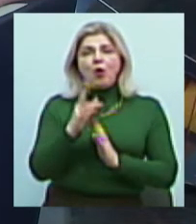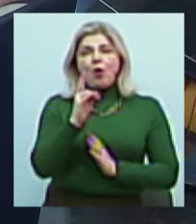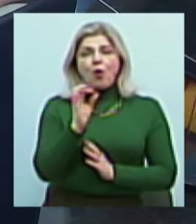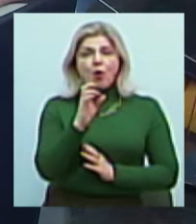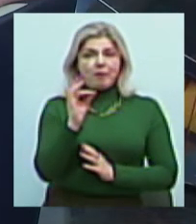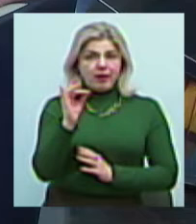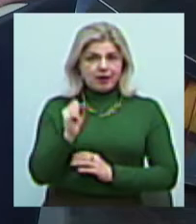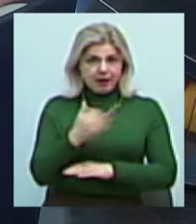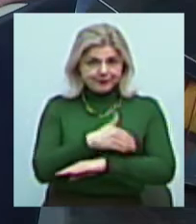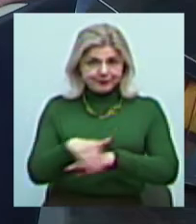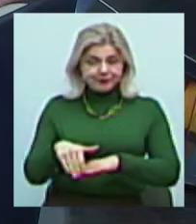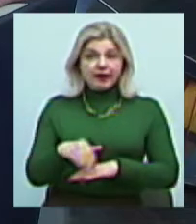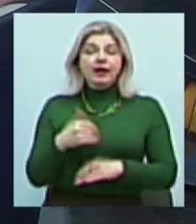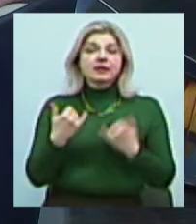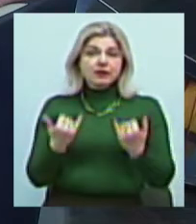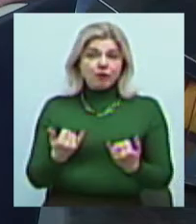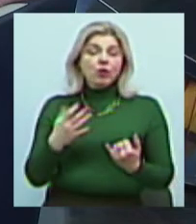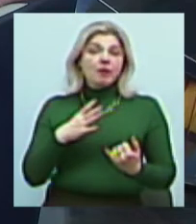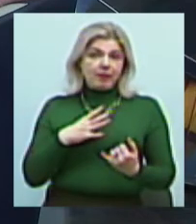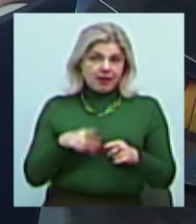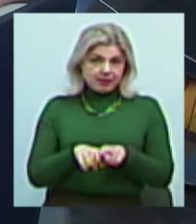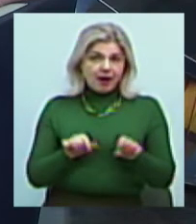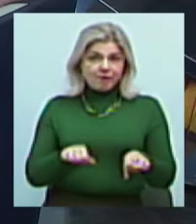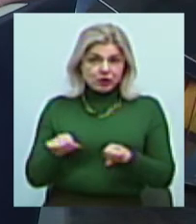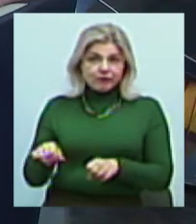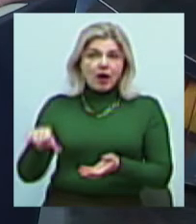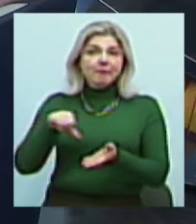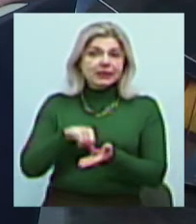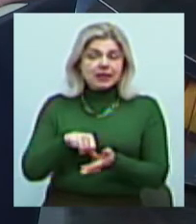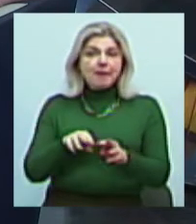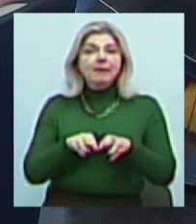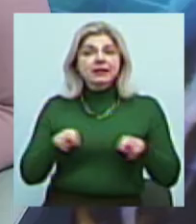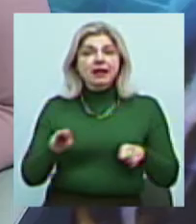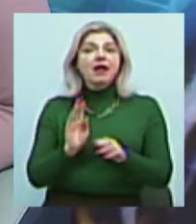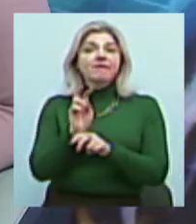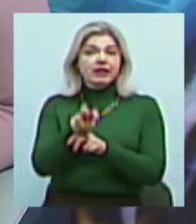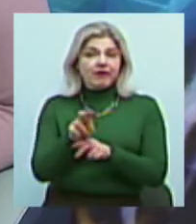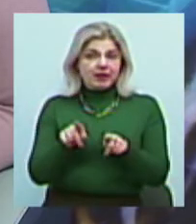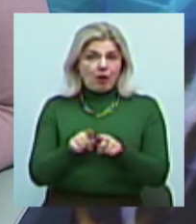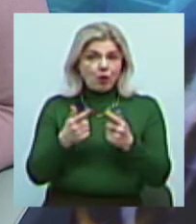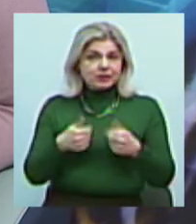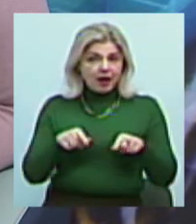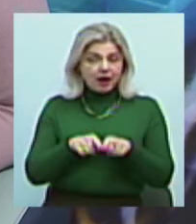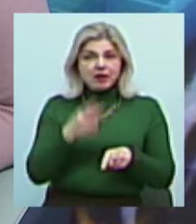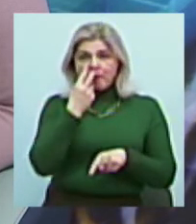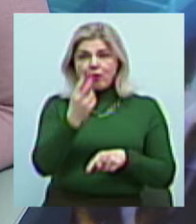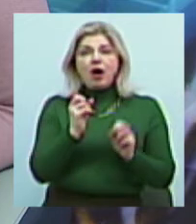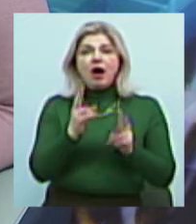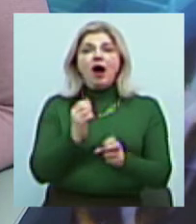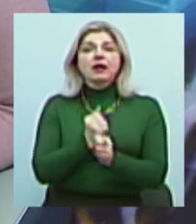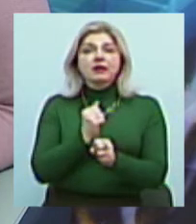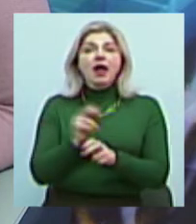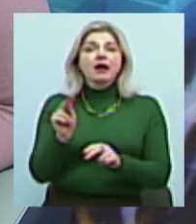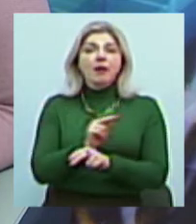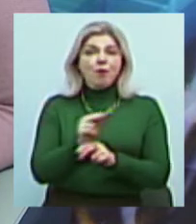На сьогодні була така можливість і представники міністерства відвідати даний заклад, подивитися, як триває ремонтні